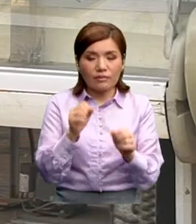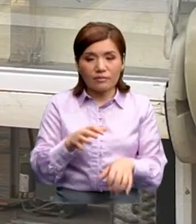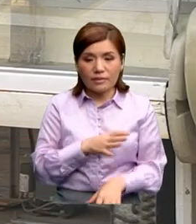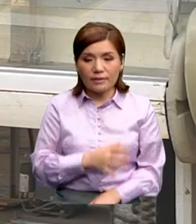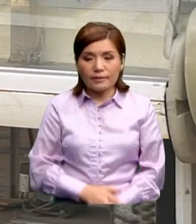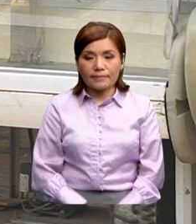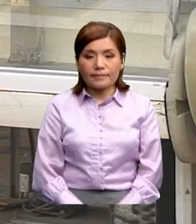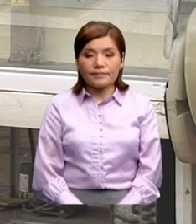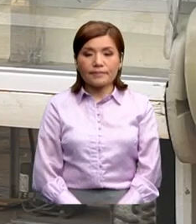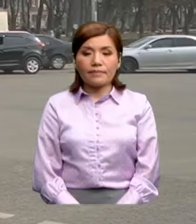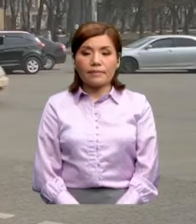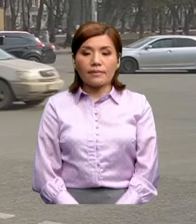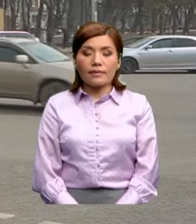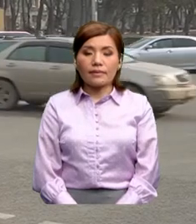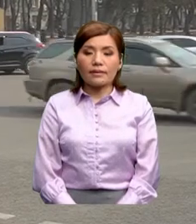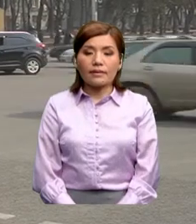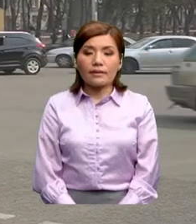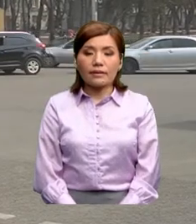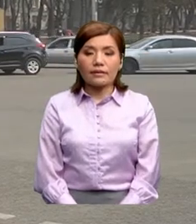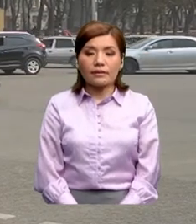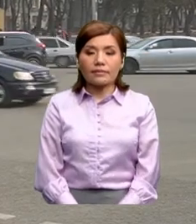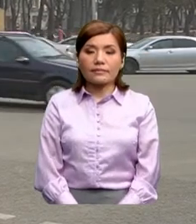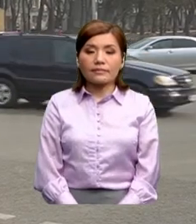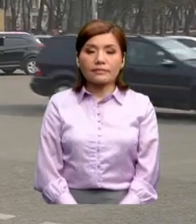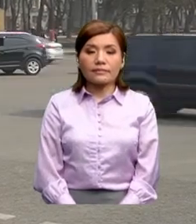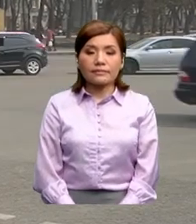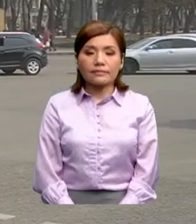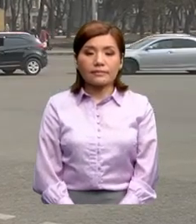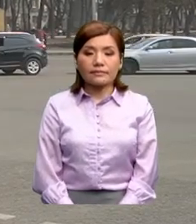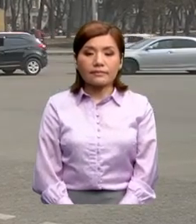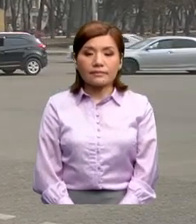деген сөз. Арнат Дүйсен, Болат Айтмолда, Атамекен Бизнес арнасы, Алматы.